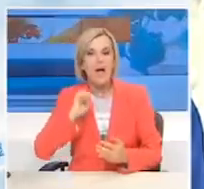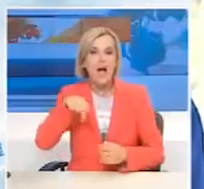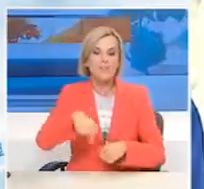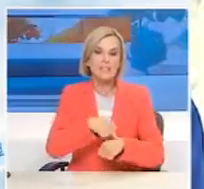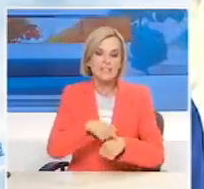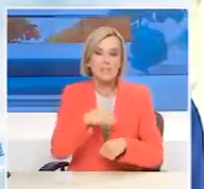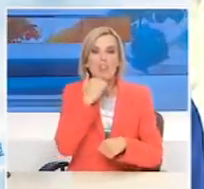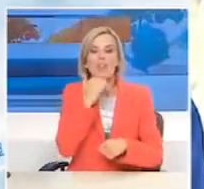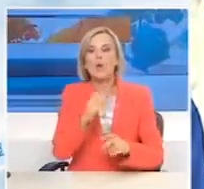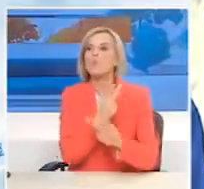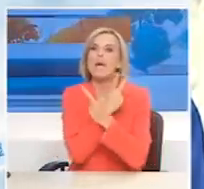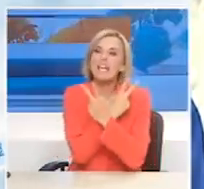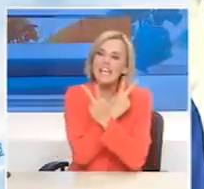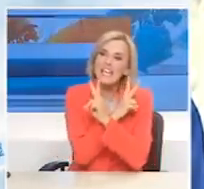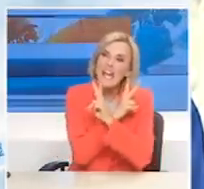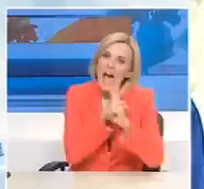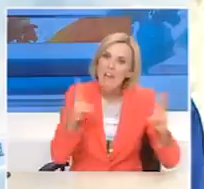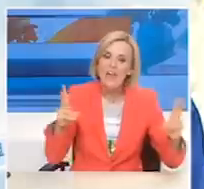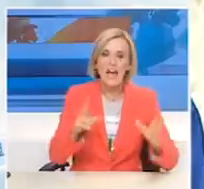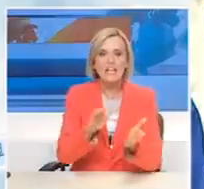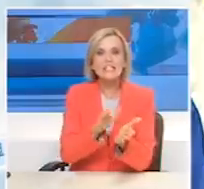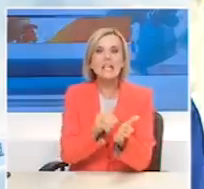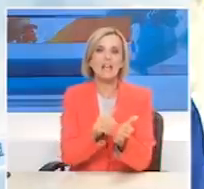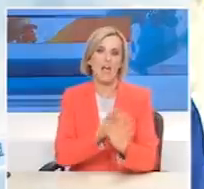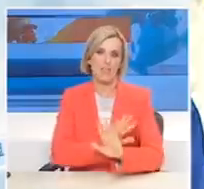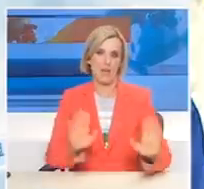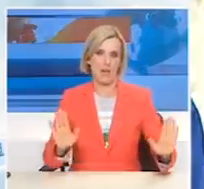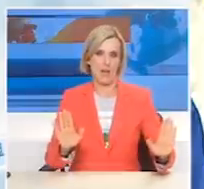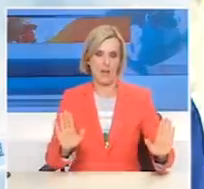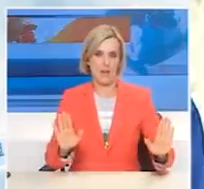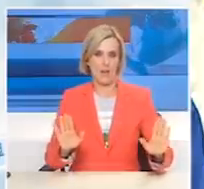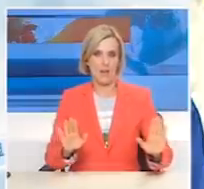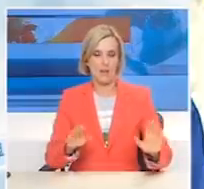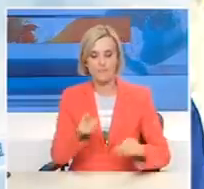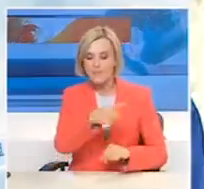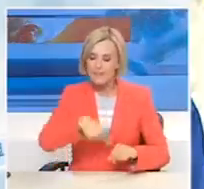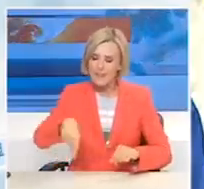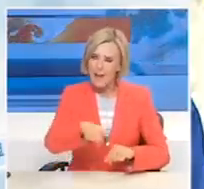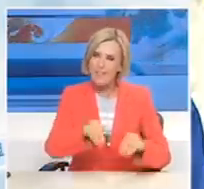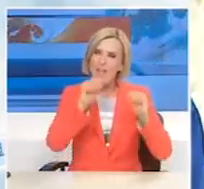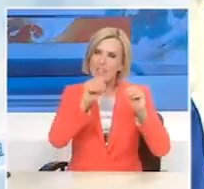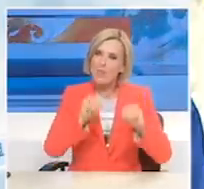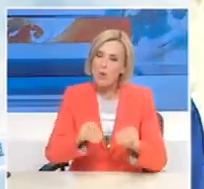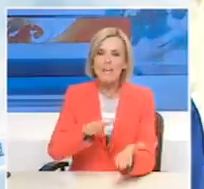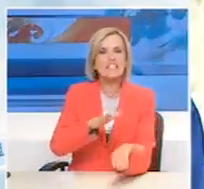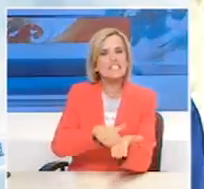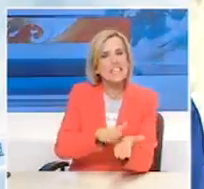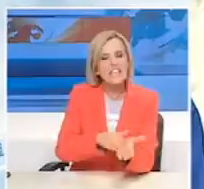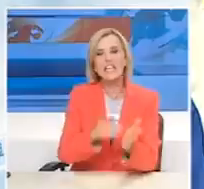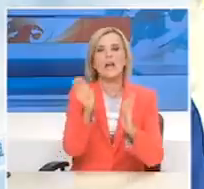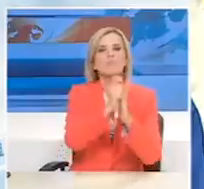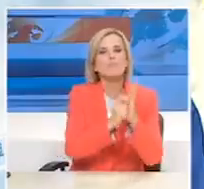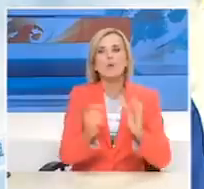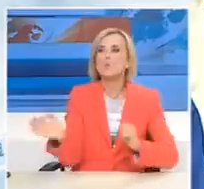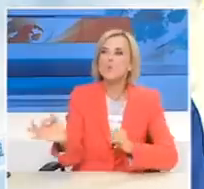δεδομένα, τα οποία έχουν απαλλαγή από αμφιβολίες και αφορούν συγκεκριμένα στοιχεία τα οποία μπορεί κανείς να